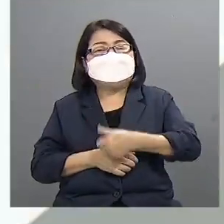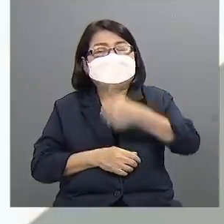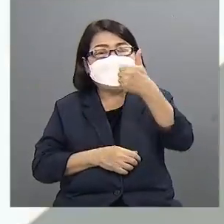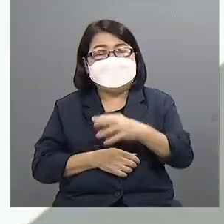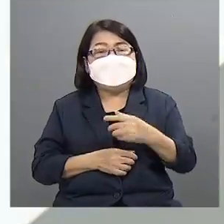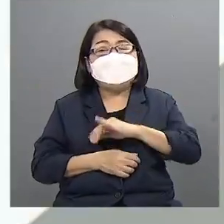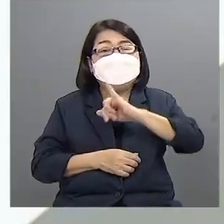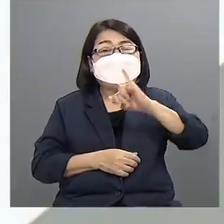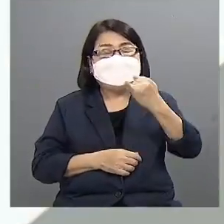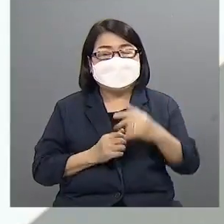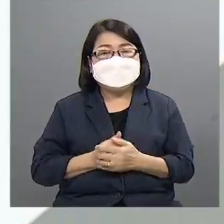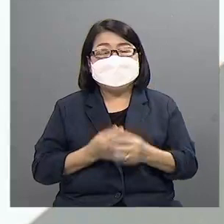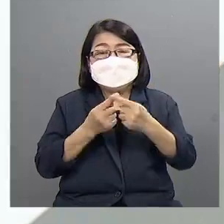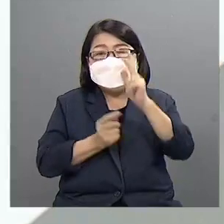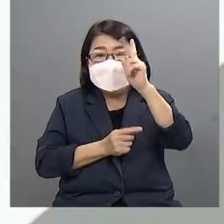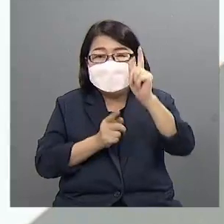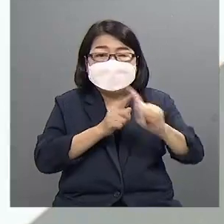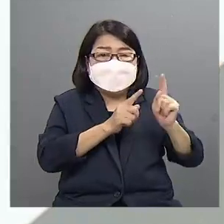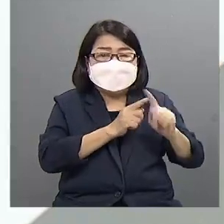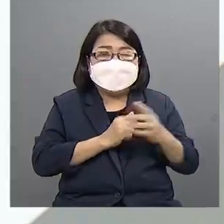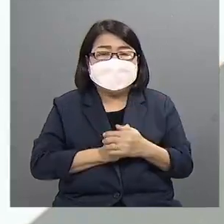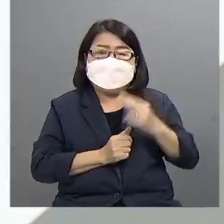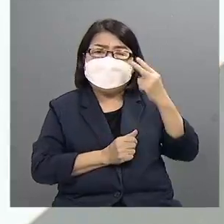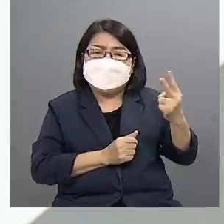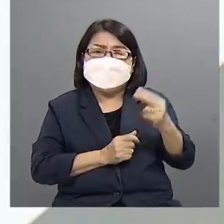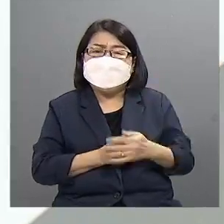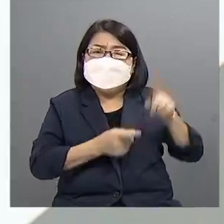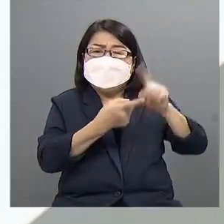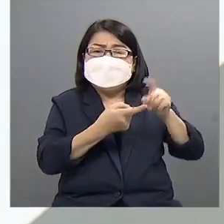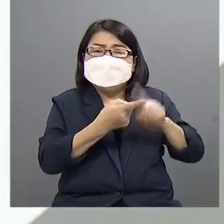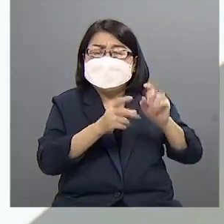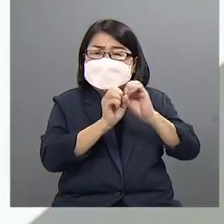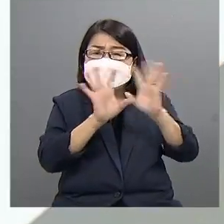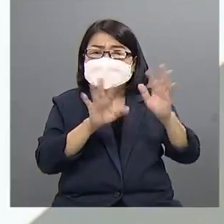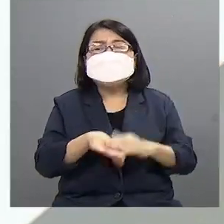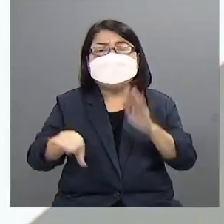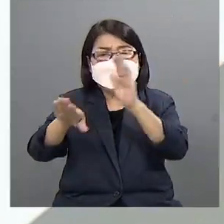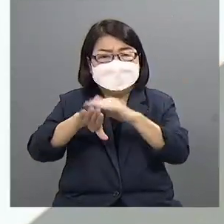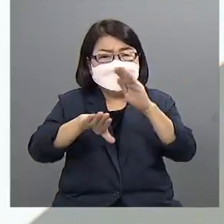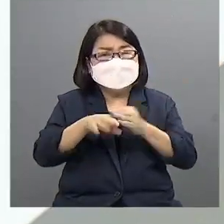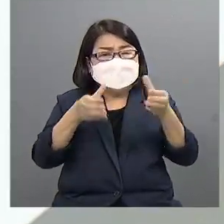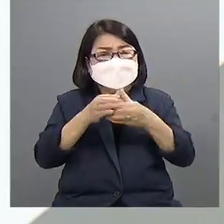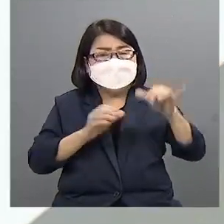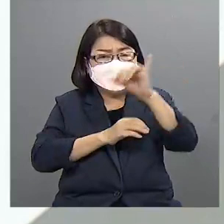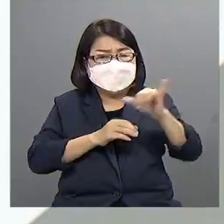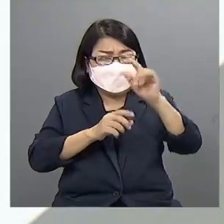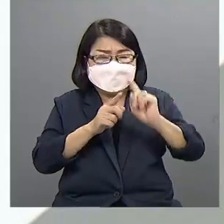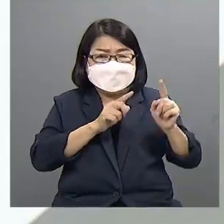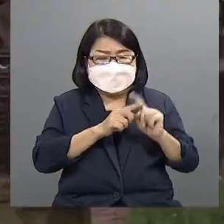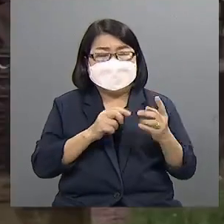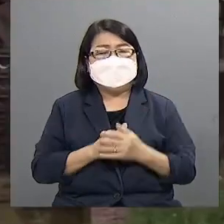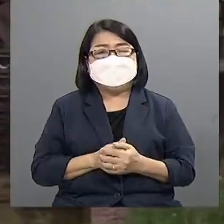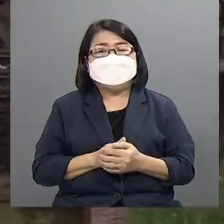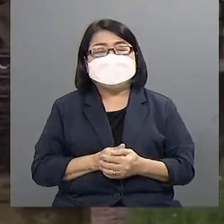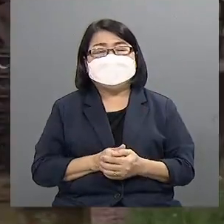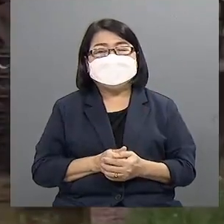ซึ่งสื่อหลายสำนักนะคะก็มองว่าเป็นการส่งสัญญาณเตือนชาติตะวันตกท่ามกลางสถานการณ์ที่ยังคงตึงเครียดในเมืองมาริอูโพค่ะ